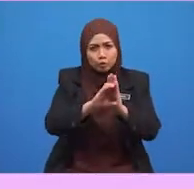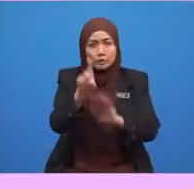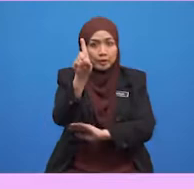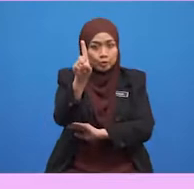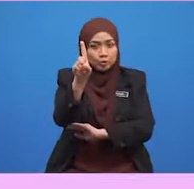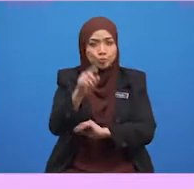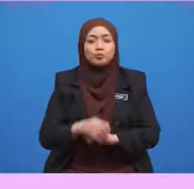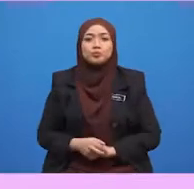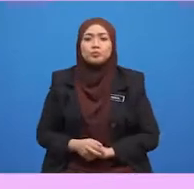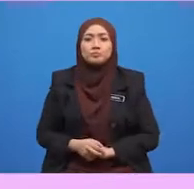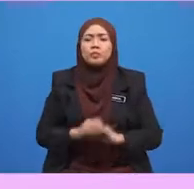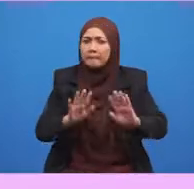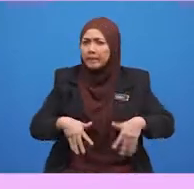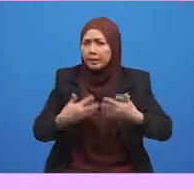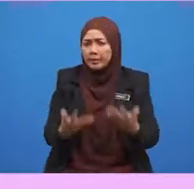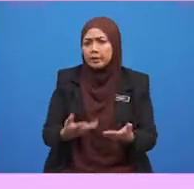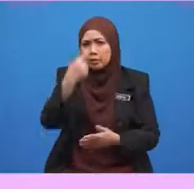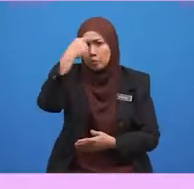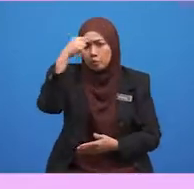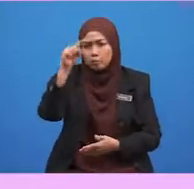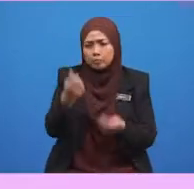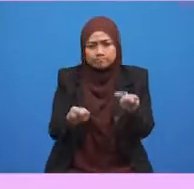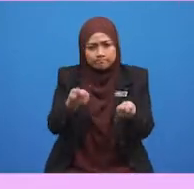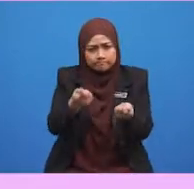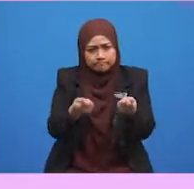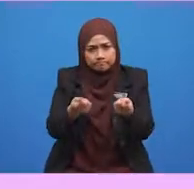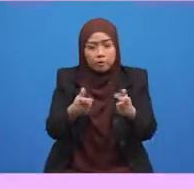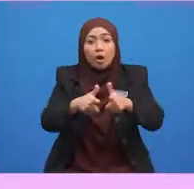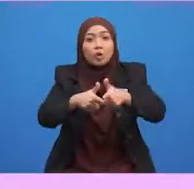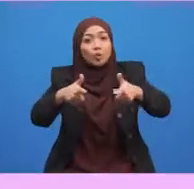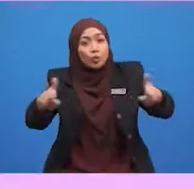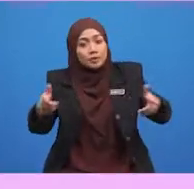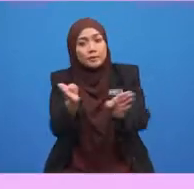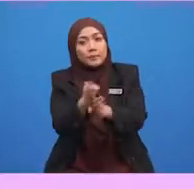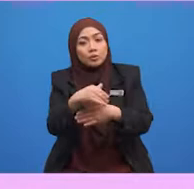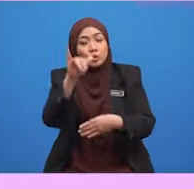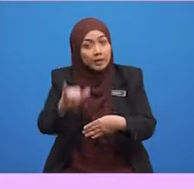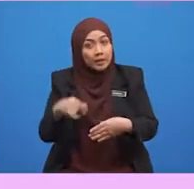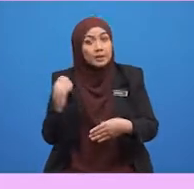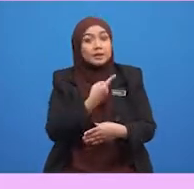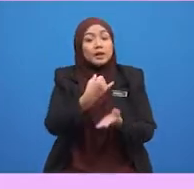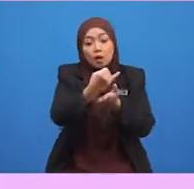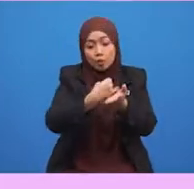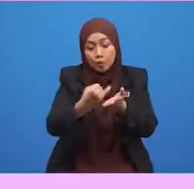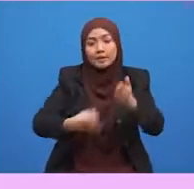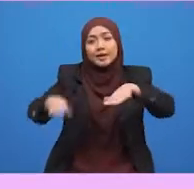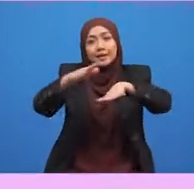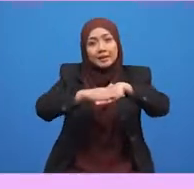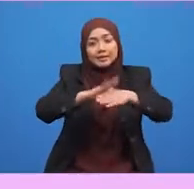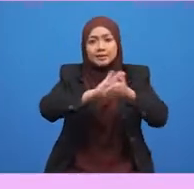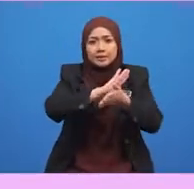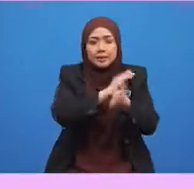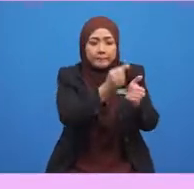pertama. Bagaimana untuk menganggarkan luas bentuk yang dilukis di atas kertas grid